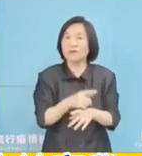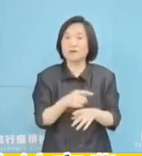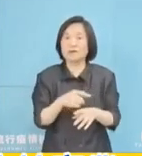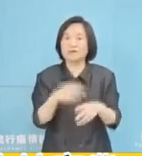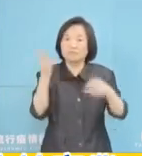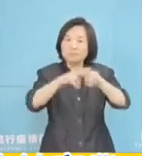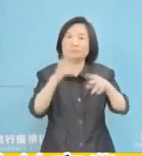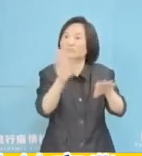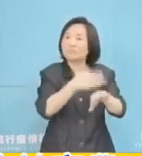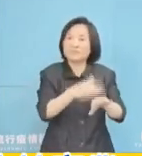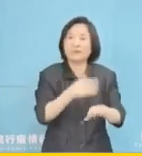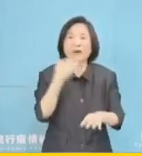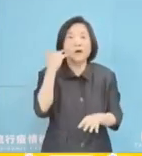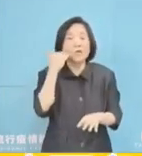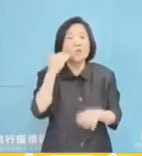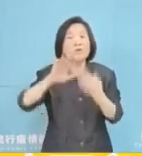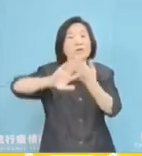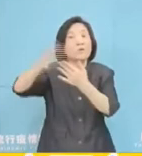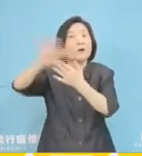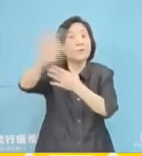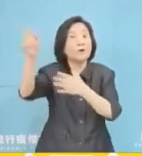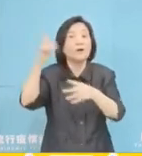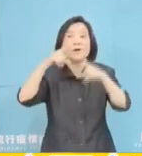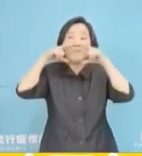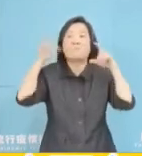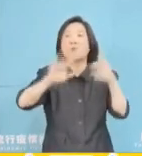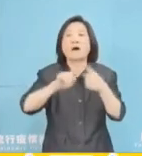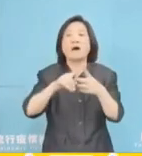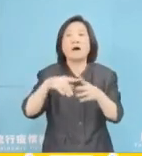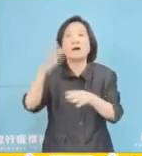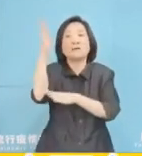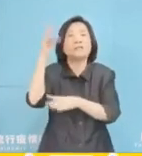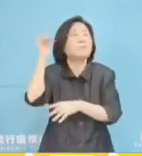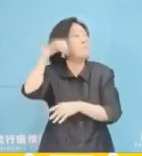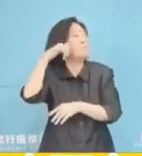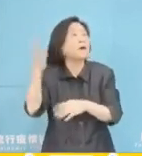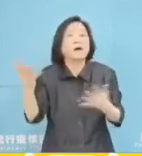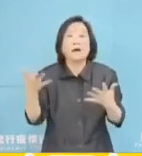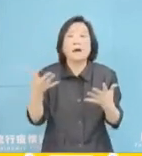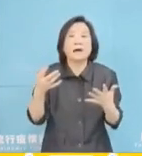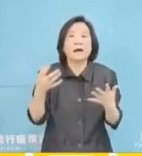封城。如果像其他国家也不戴口罩，也不听政府的话，